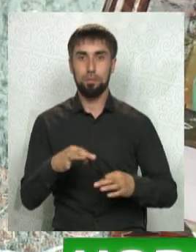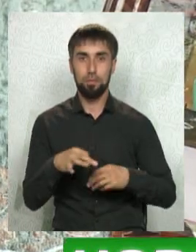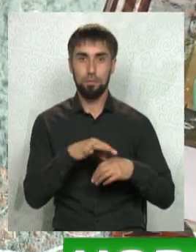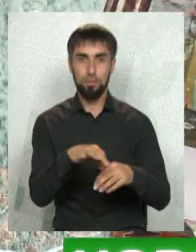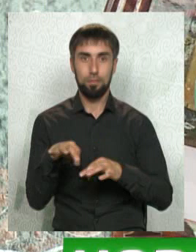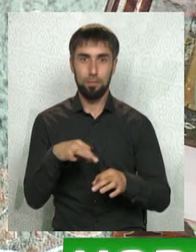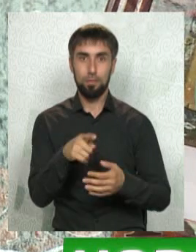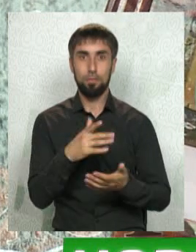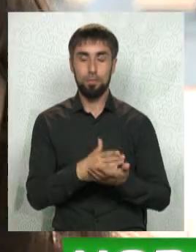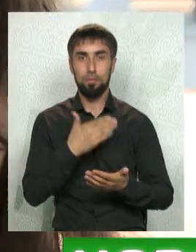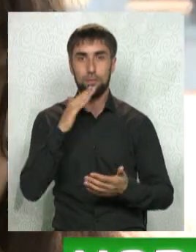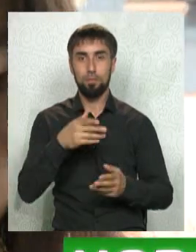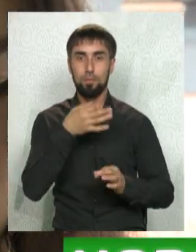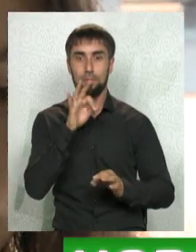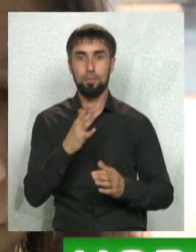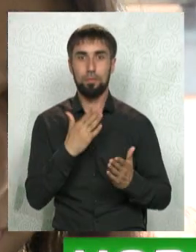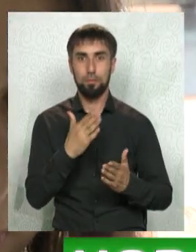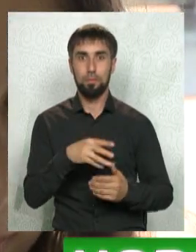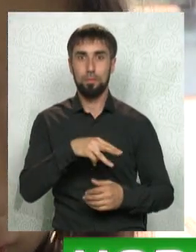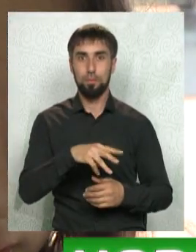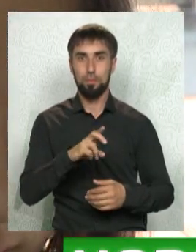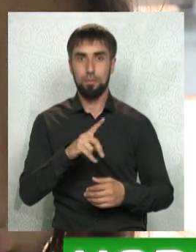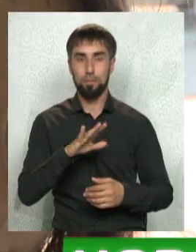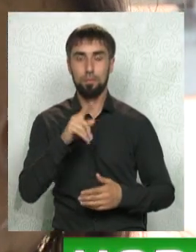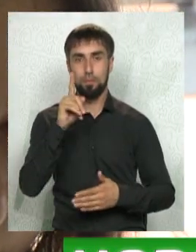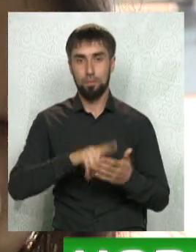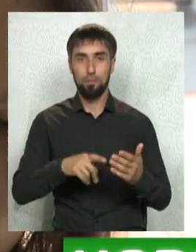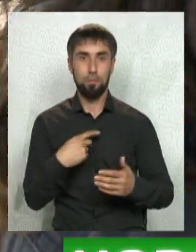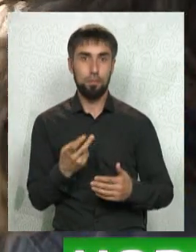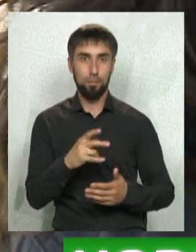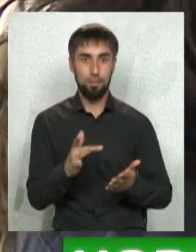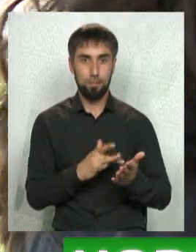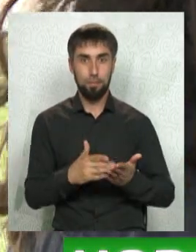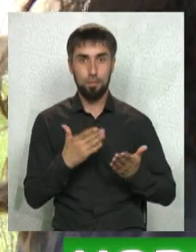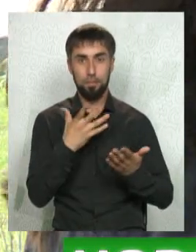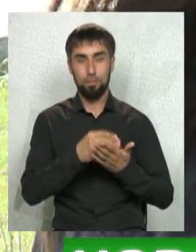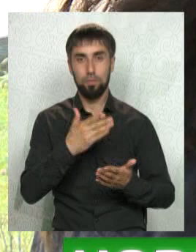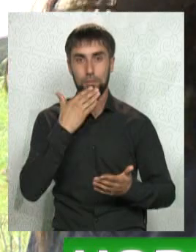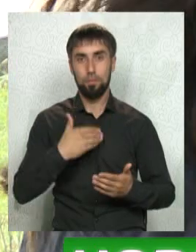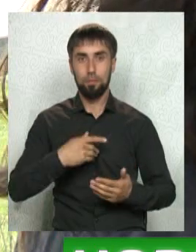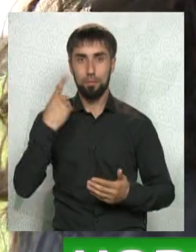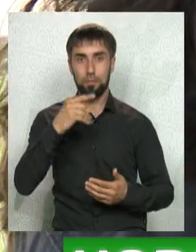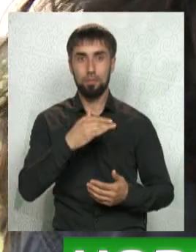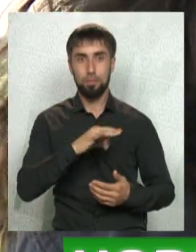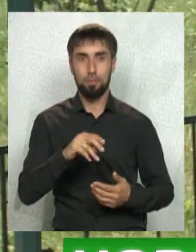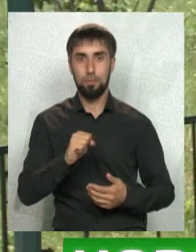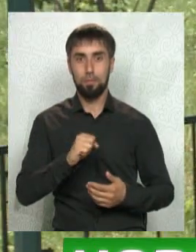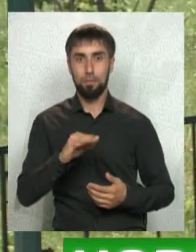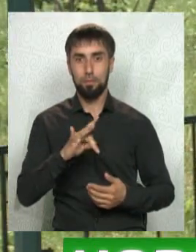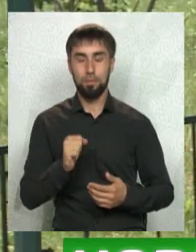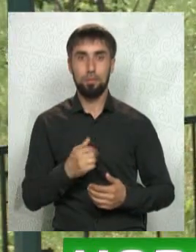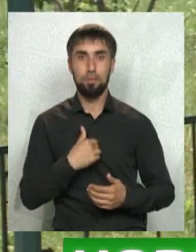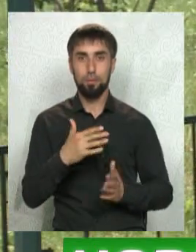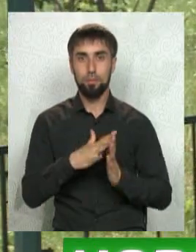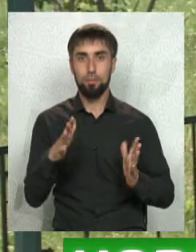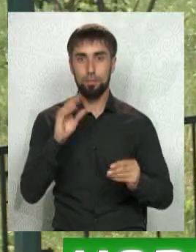есть книги на любого читателя. Милана Балаева признается, пришла за книгами своего любимого автора – Фреда Адра. Я люблю